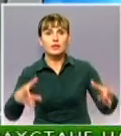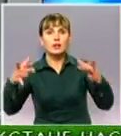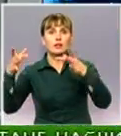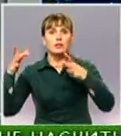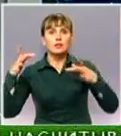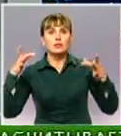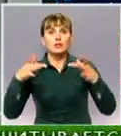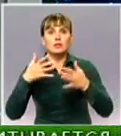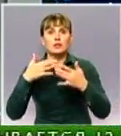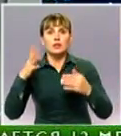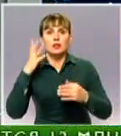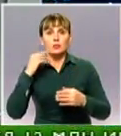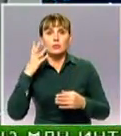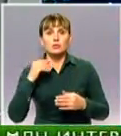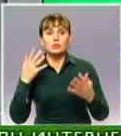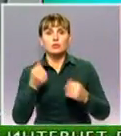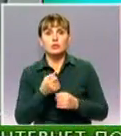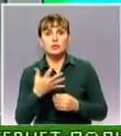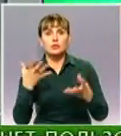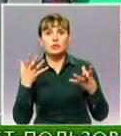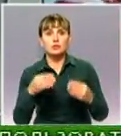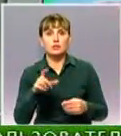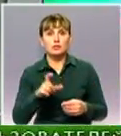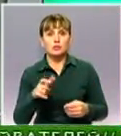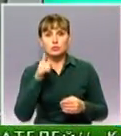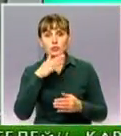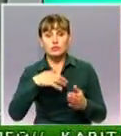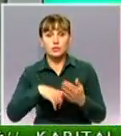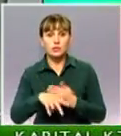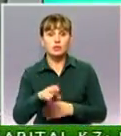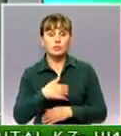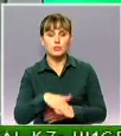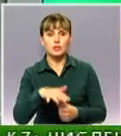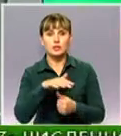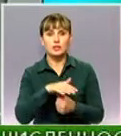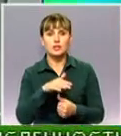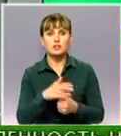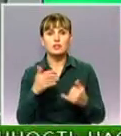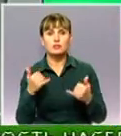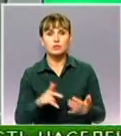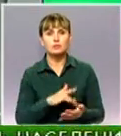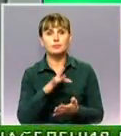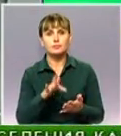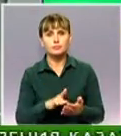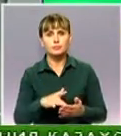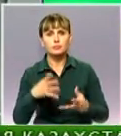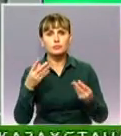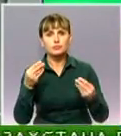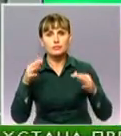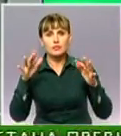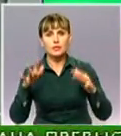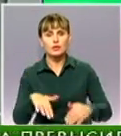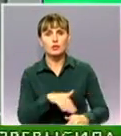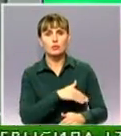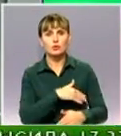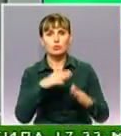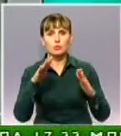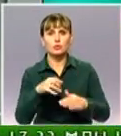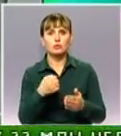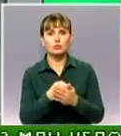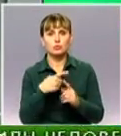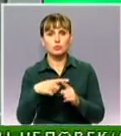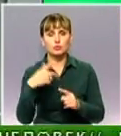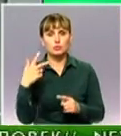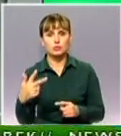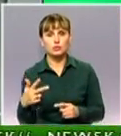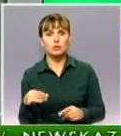Стаи туч зависли над Алматы. Вот уже несколько дней горожане не могут выйти на улицу без зонта. Сегодня в городе выпал мокрый снег, температура